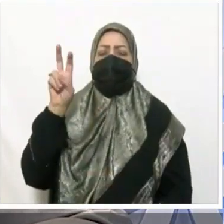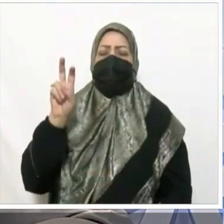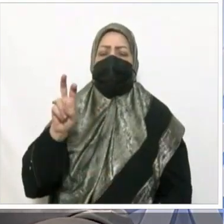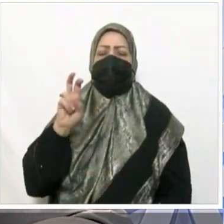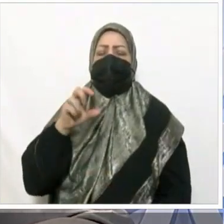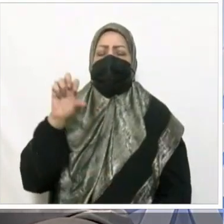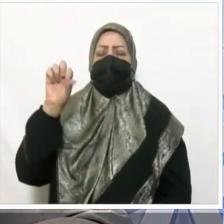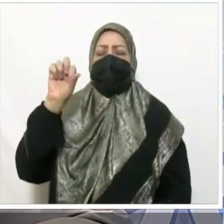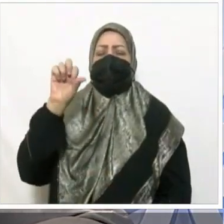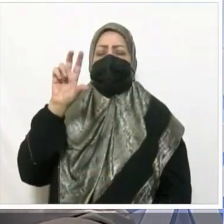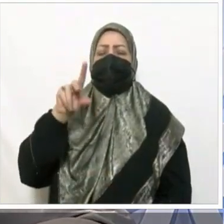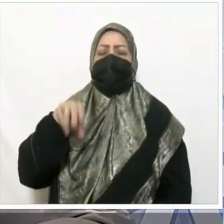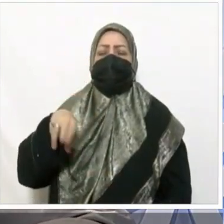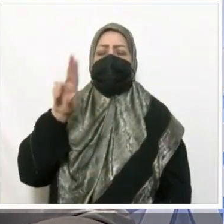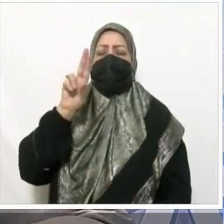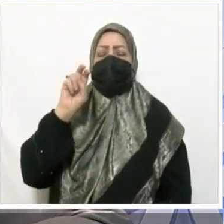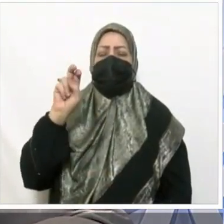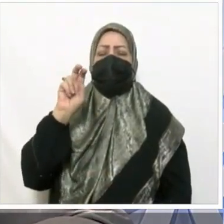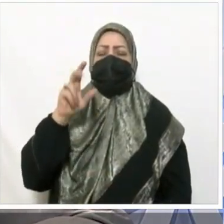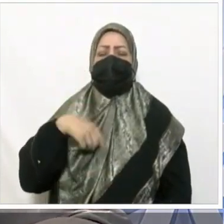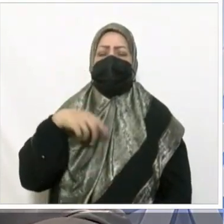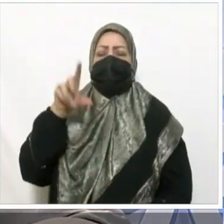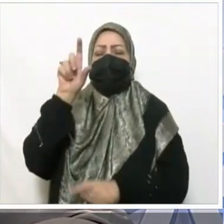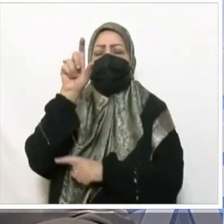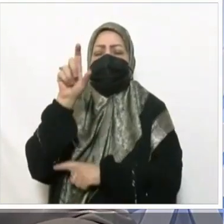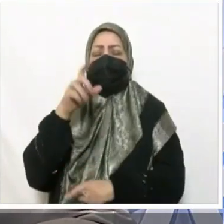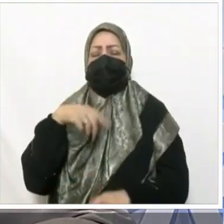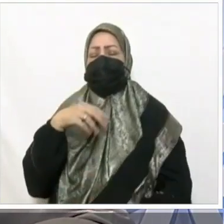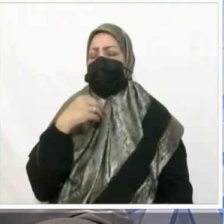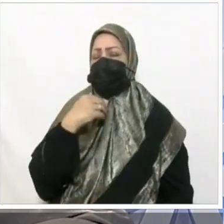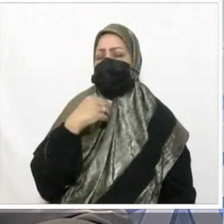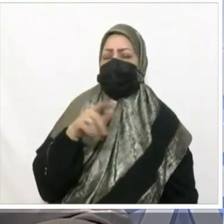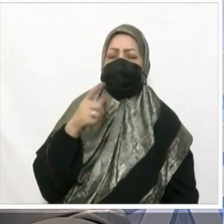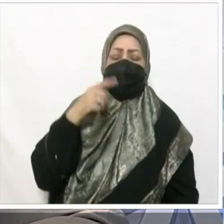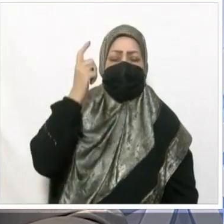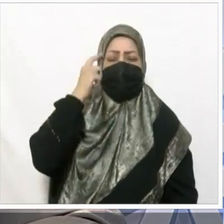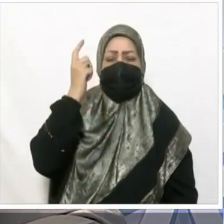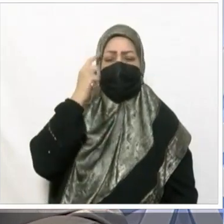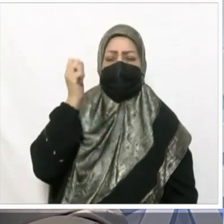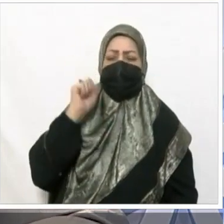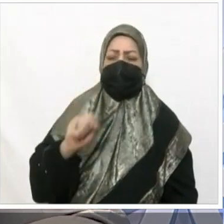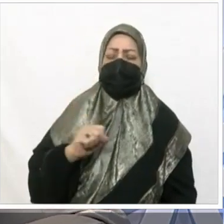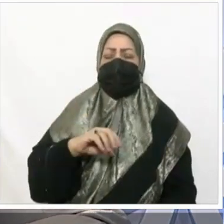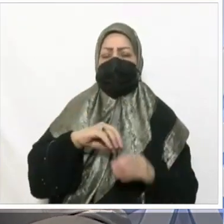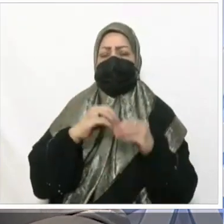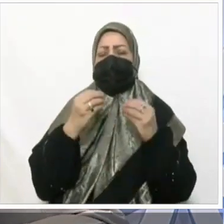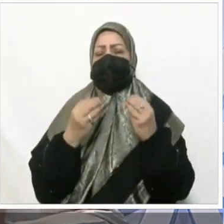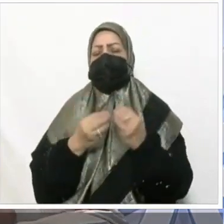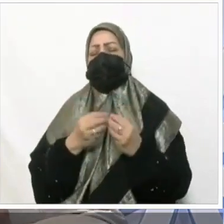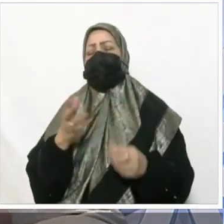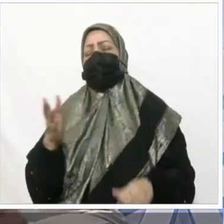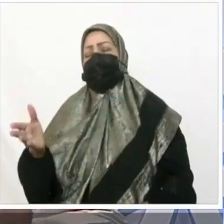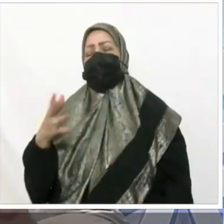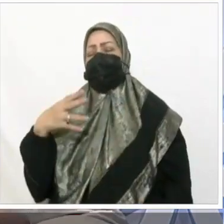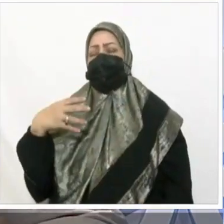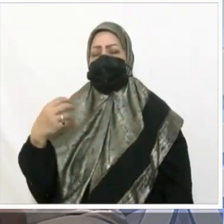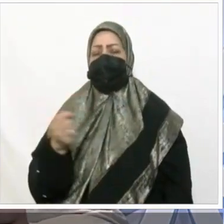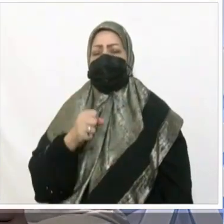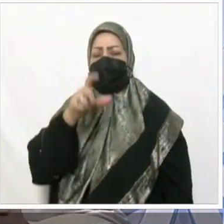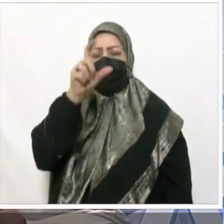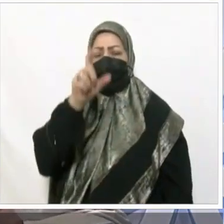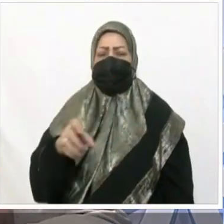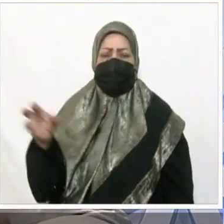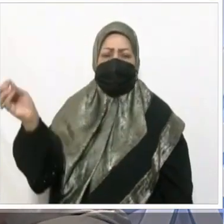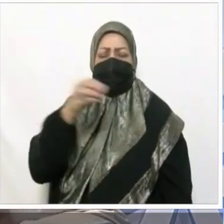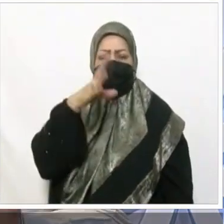ثم يخطب خطبة نارية حتى بح صوته. علامة الخطبة أنه لا تجب الزكاة في الزيت،